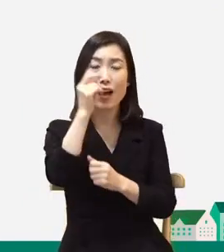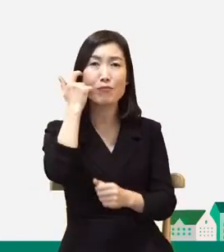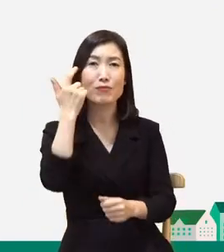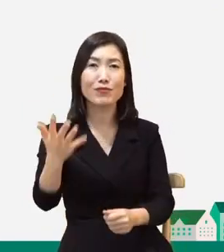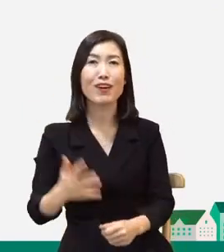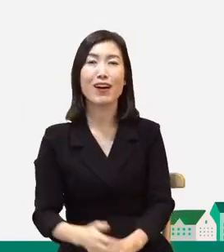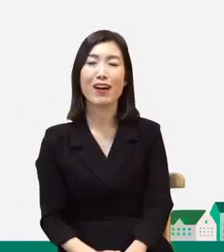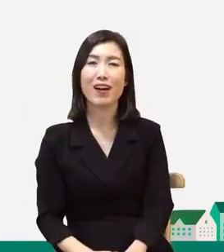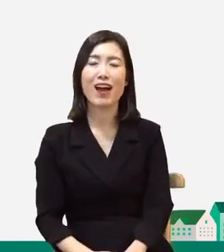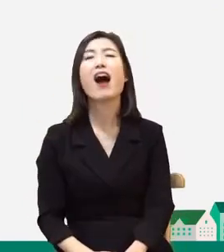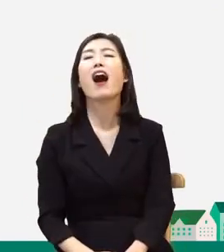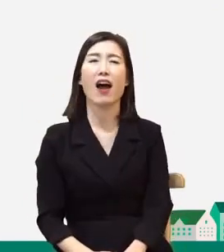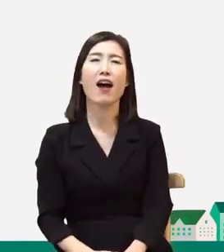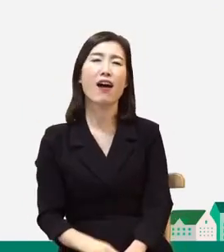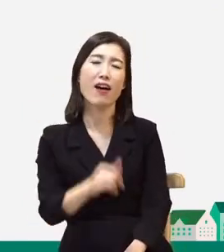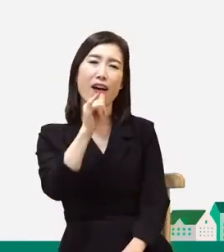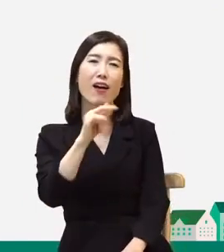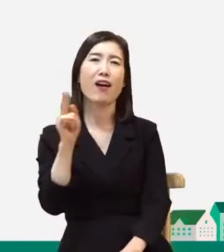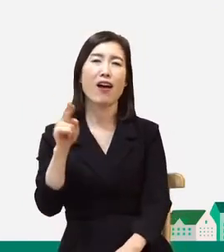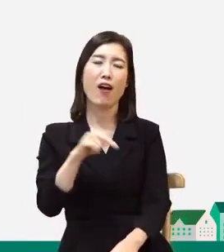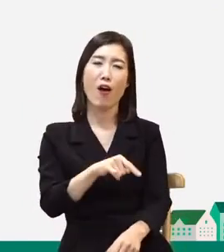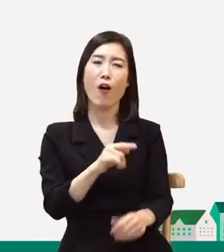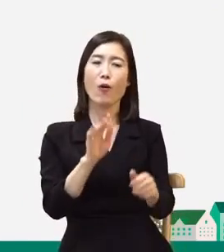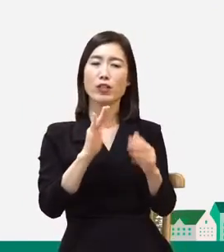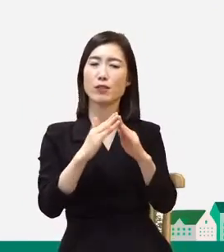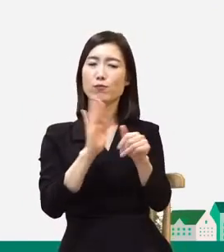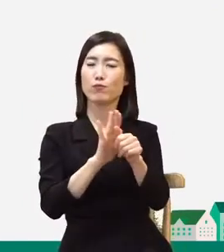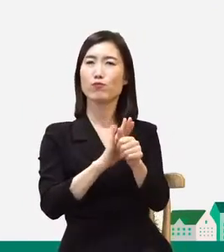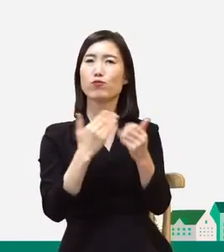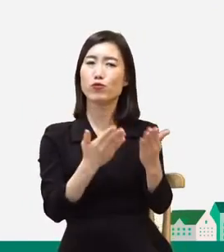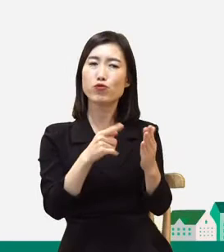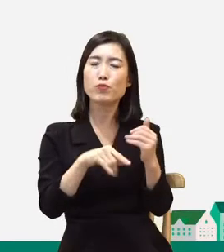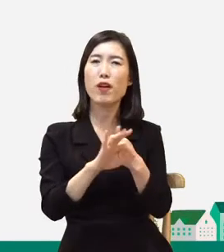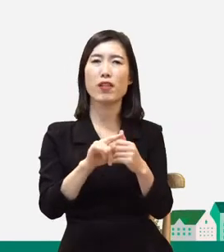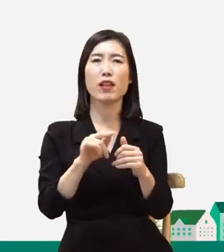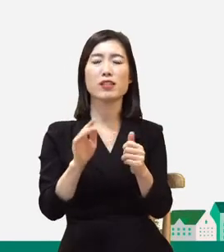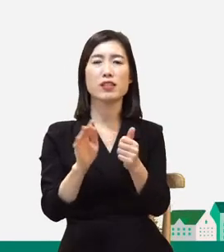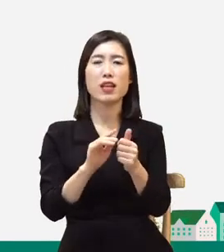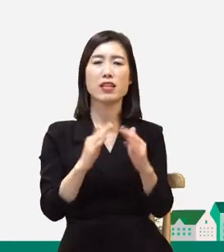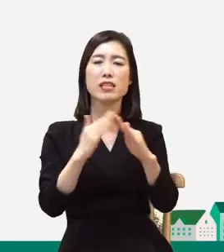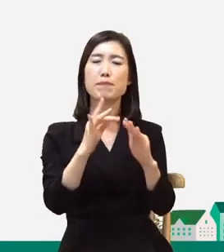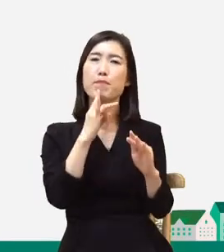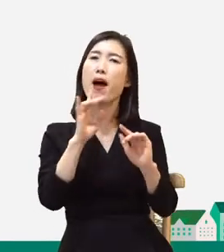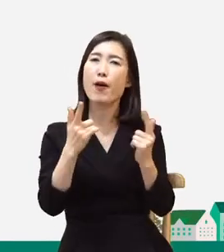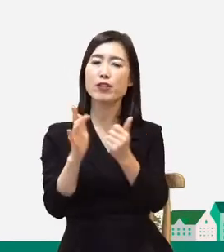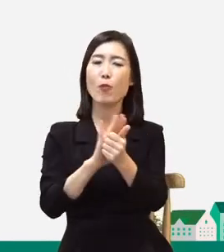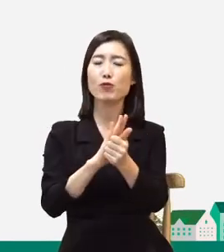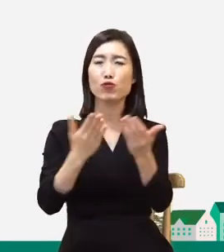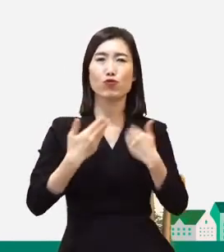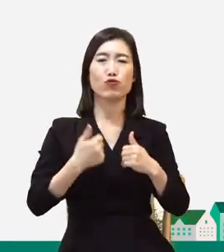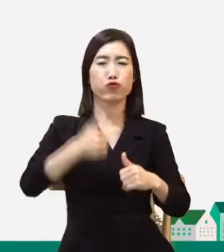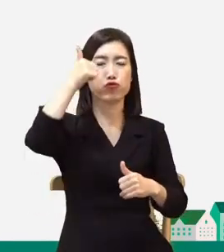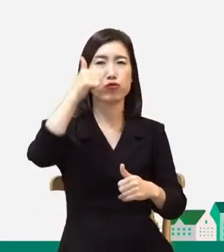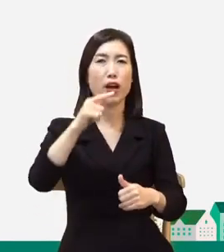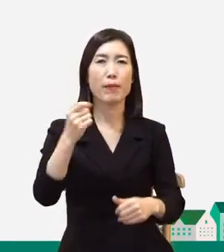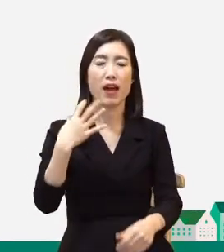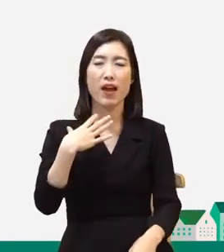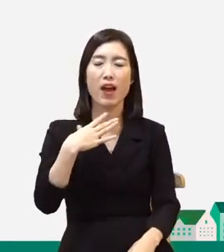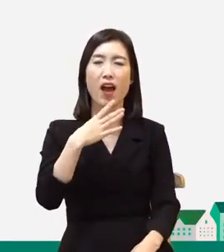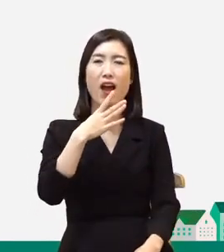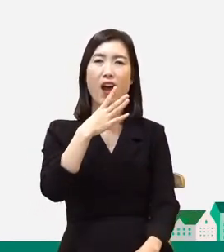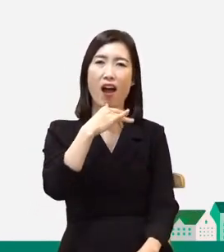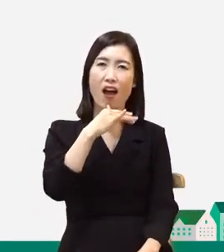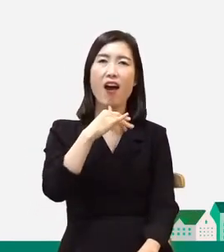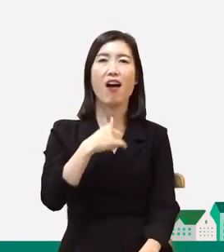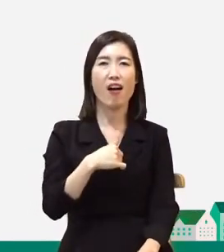여쭤봤더니 지원주택은 서비스가 제공이 되잖아요 이렇게 얘기하시더라고요. 그래서 그때 되게 이게 당사자